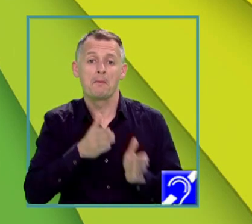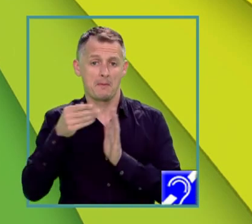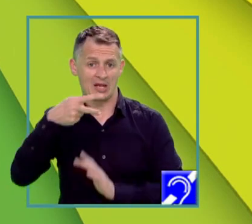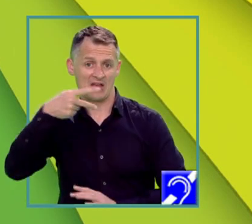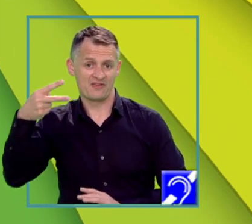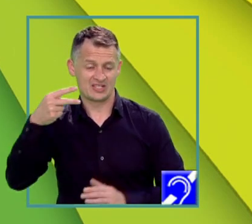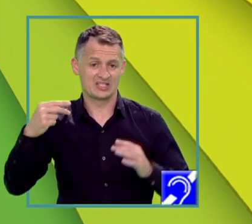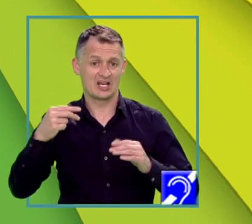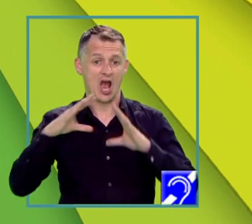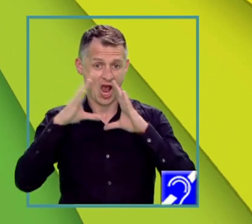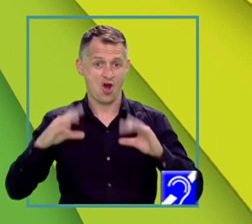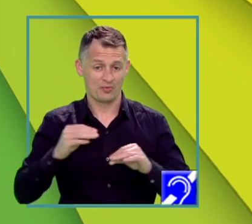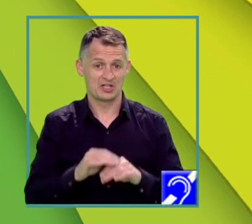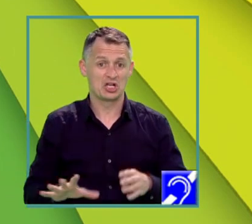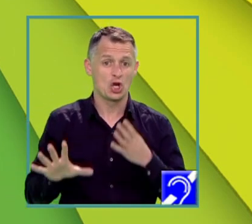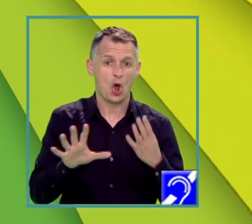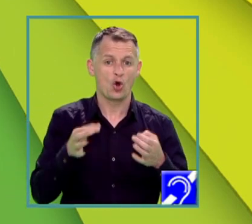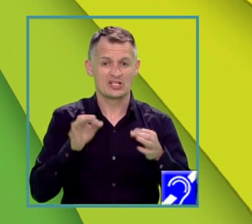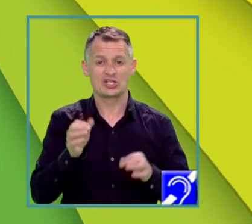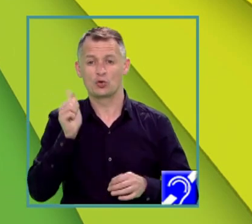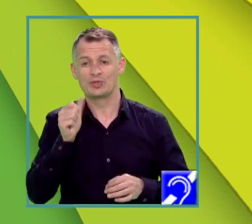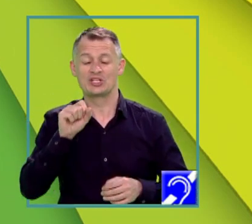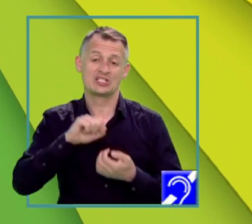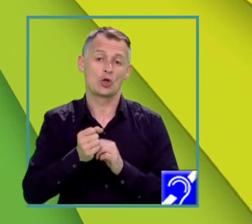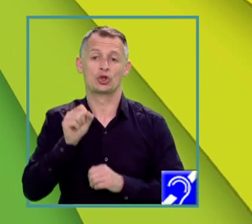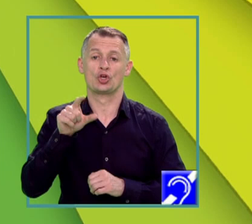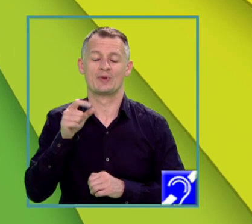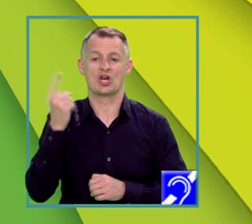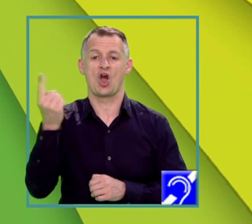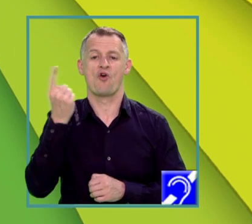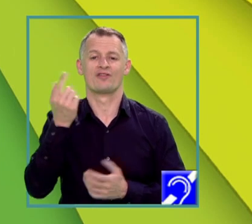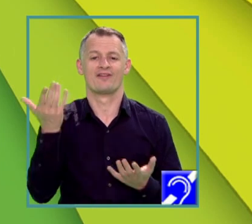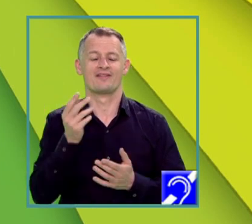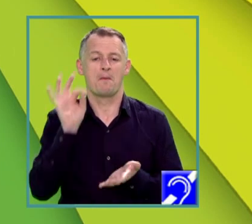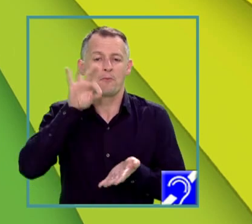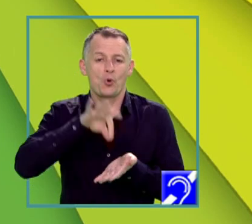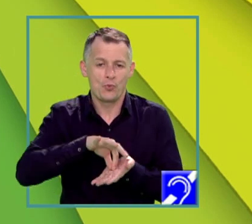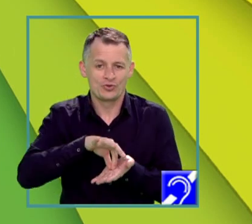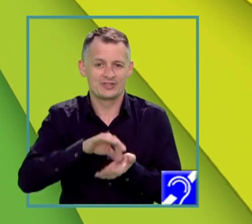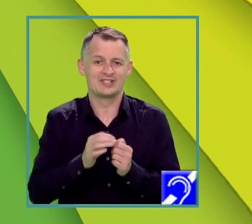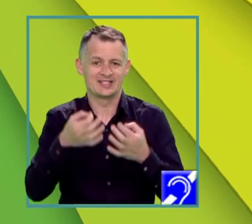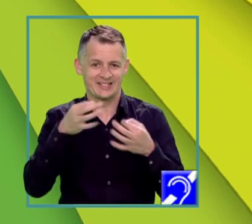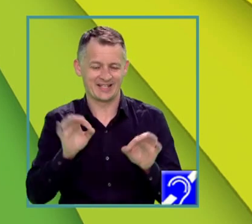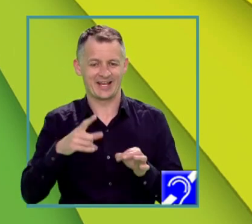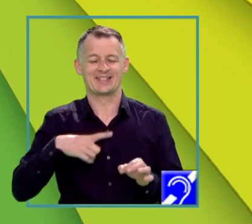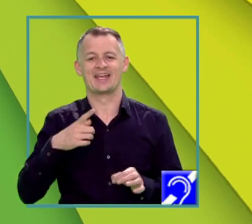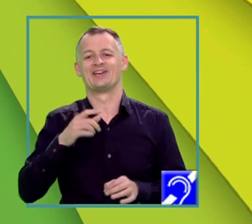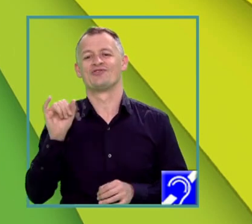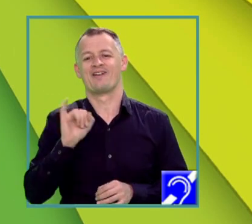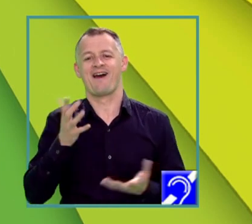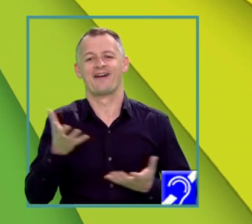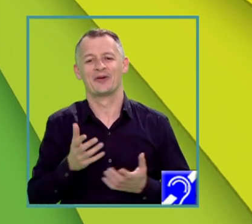a țării 9 10 11 sau 12 orașele care ne sunt puse 10 Este cel care